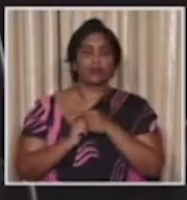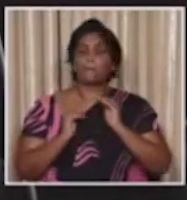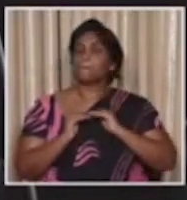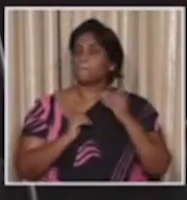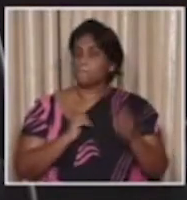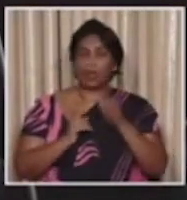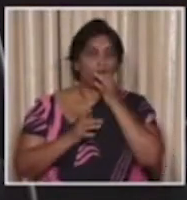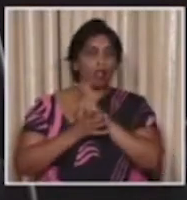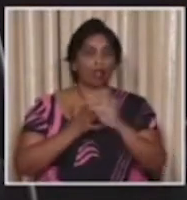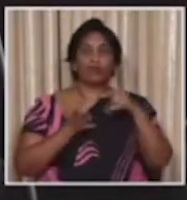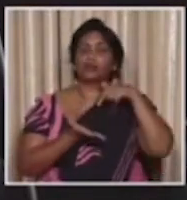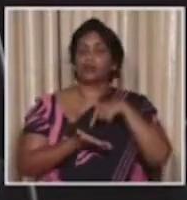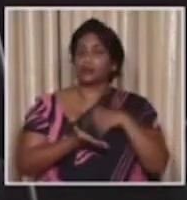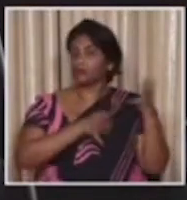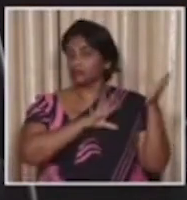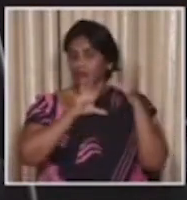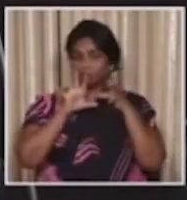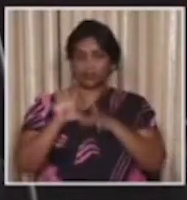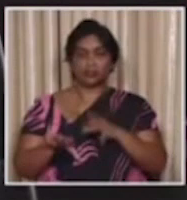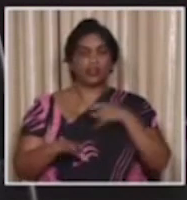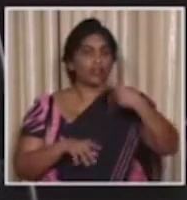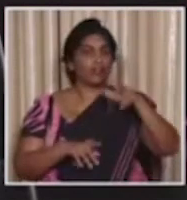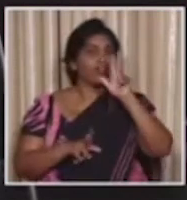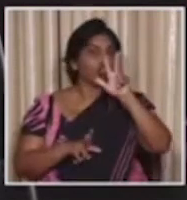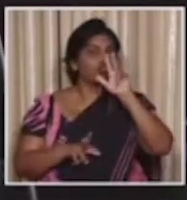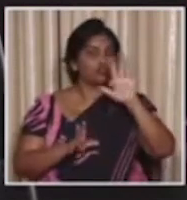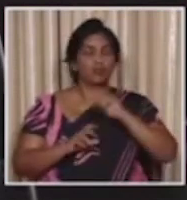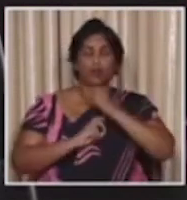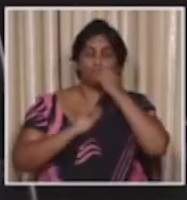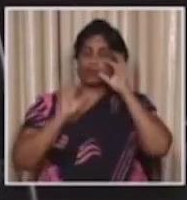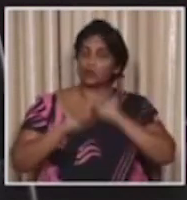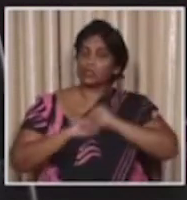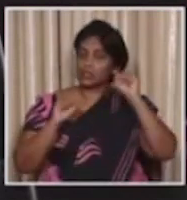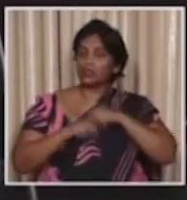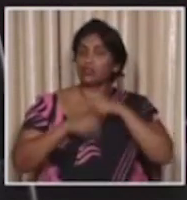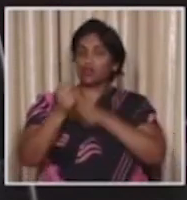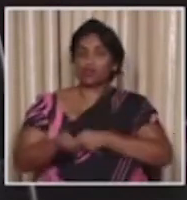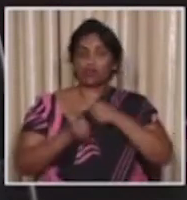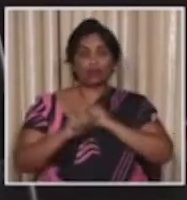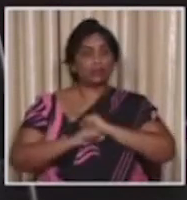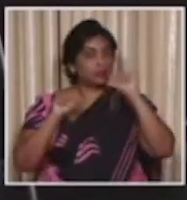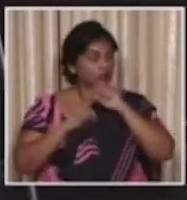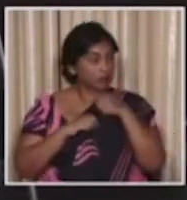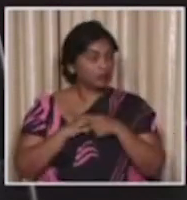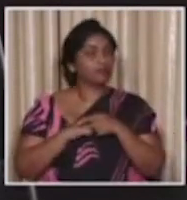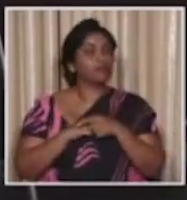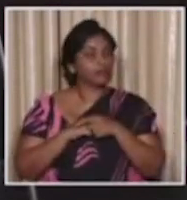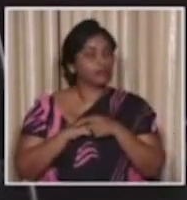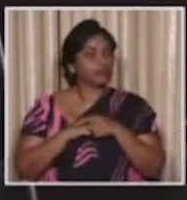පස්සේ හම්බන්තොට නගරයේ ඇවිල්ලා දින 85ක් උපවාස කරා. මේ ගොවිය උපවාස කරේ